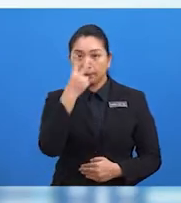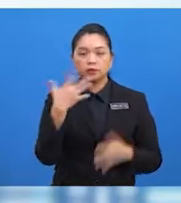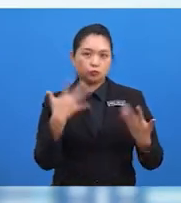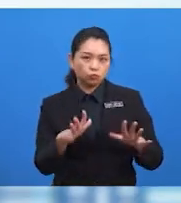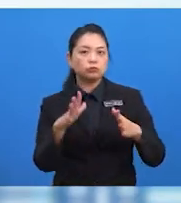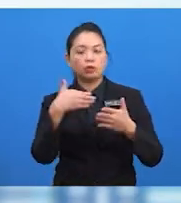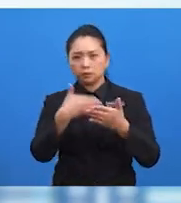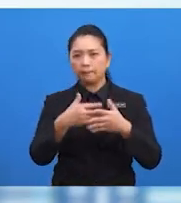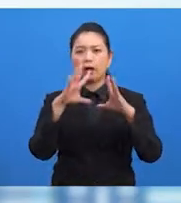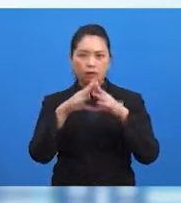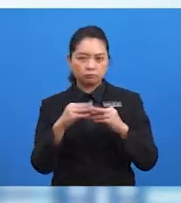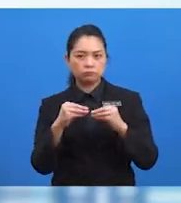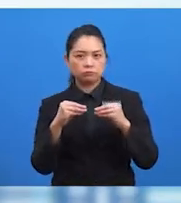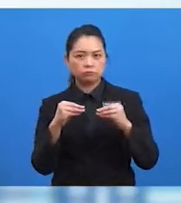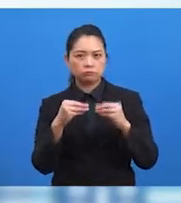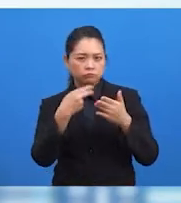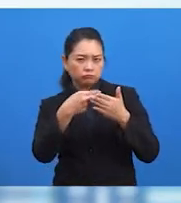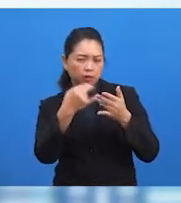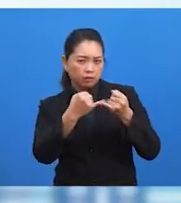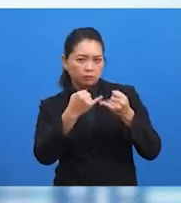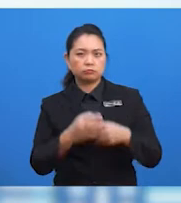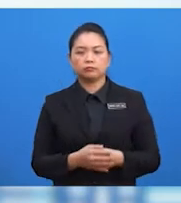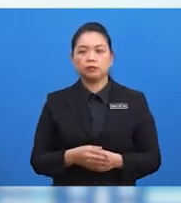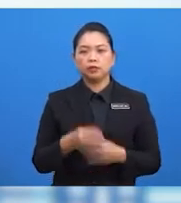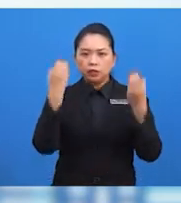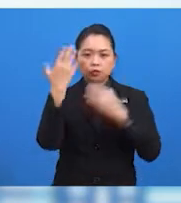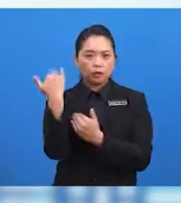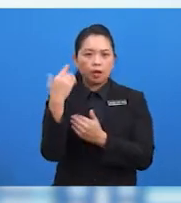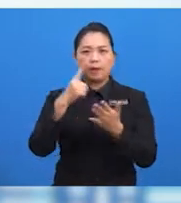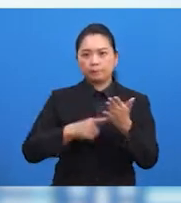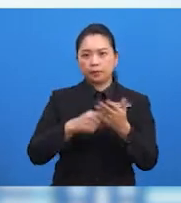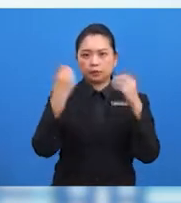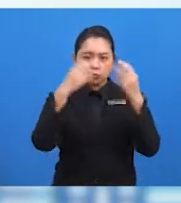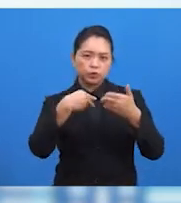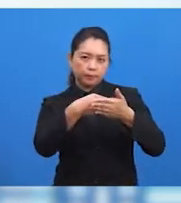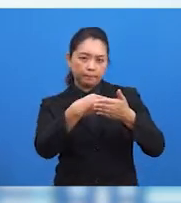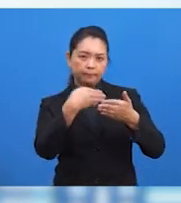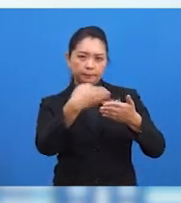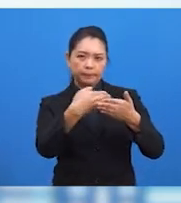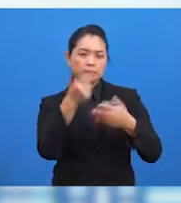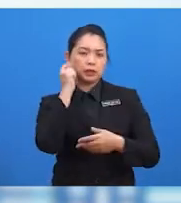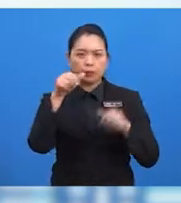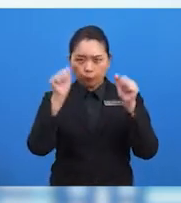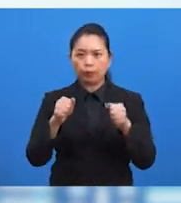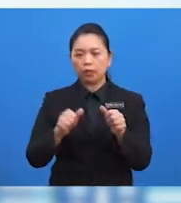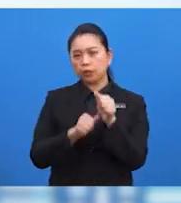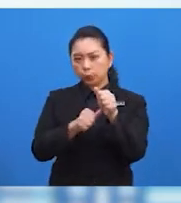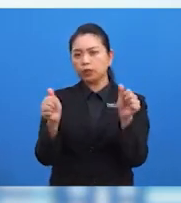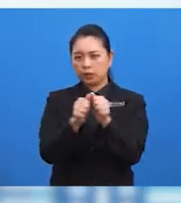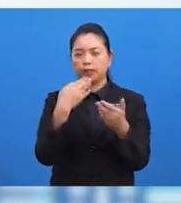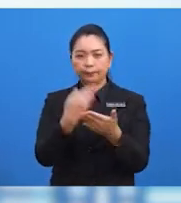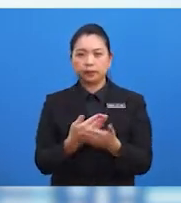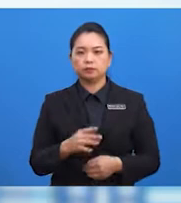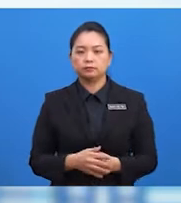Sebagai kesimpulannya, kita telah mempelajari berkaitan jenis perbelanjaan kerajaan iaitu perbelanjaan mengurus